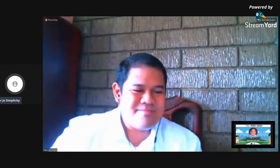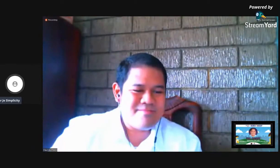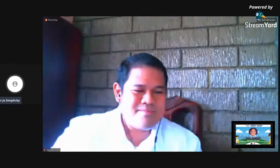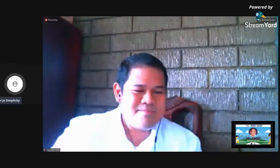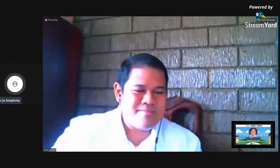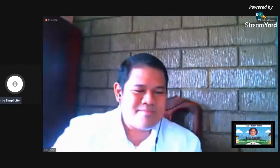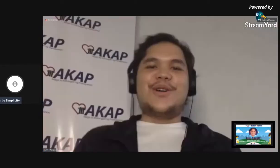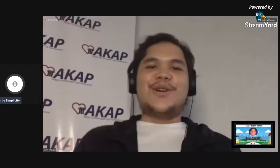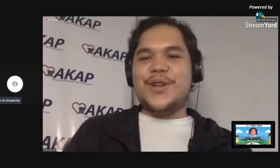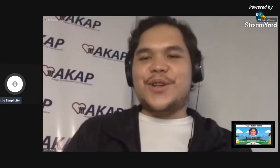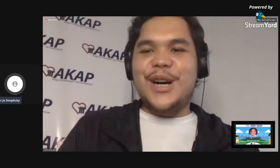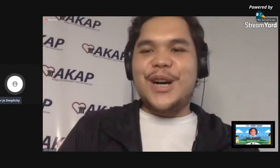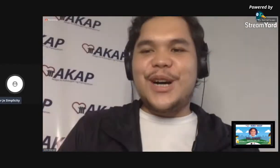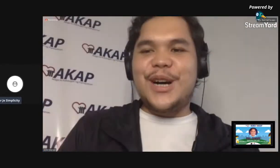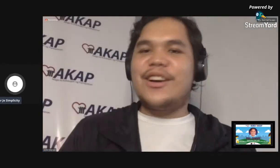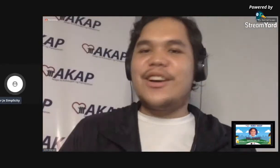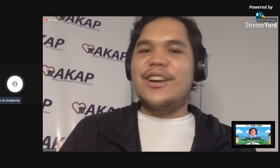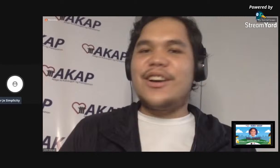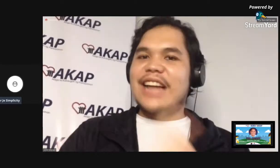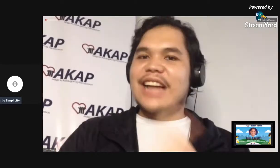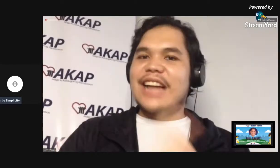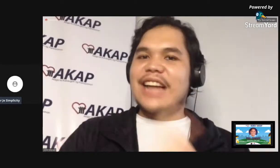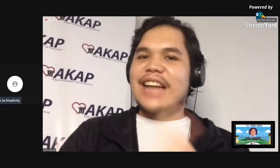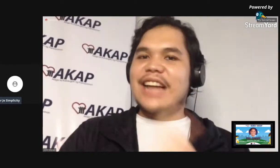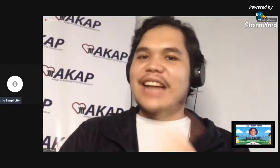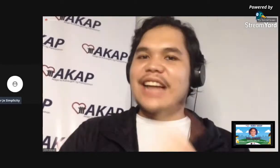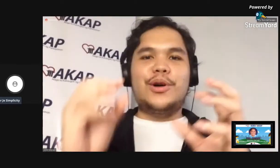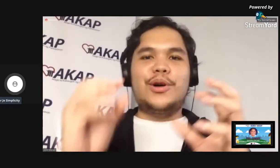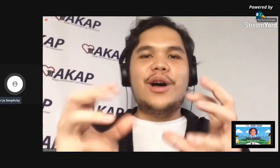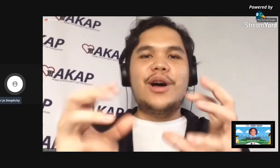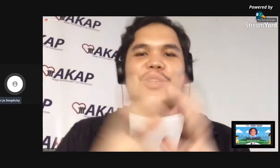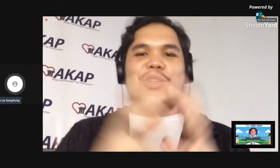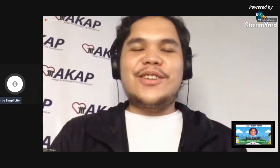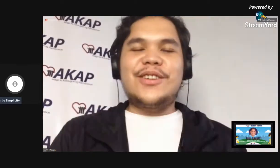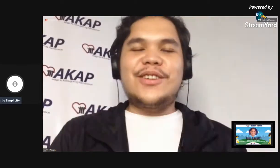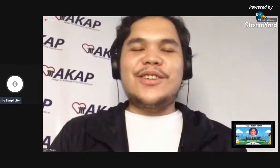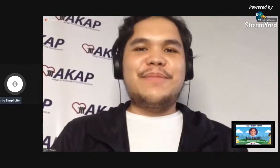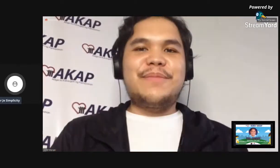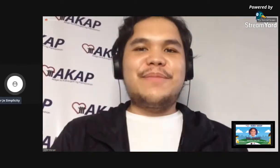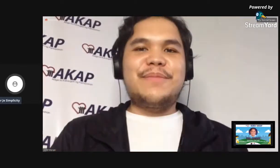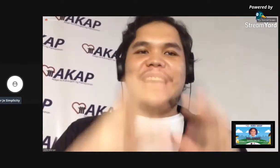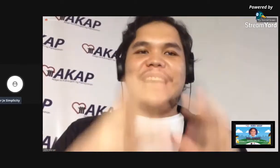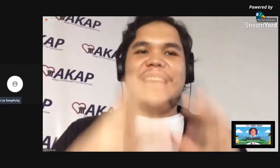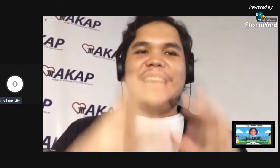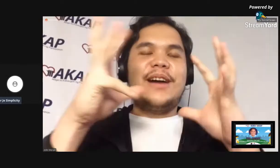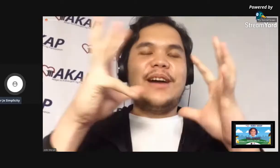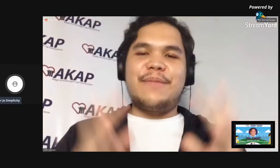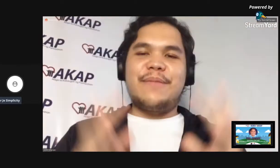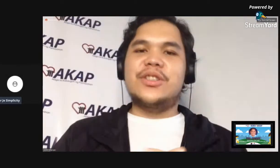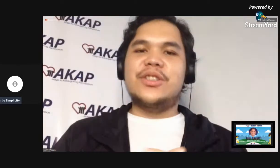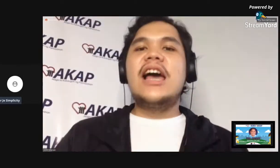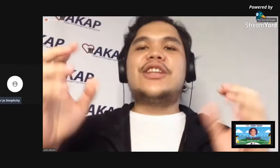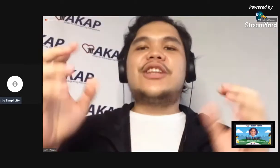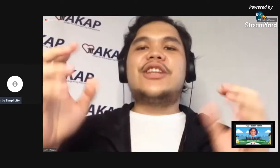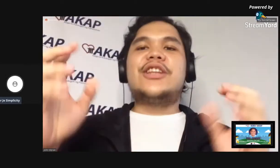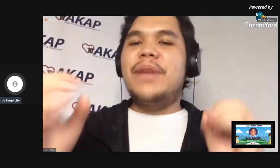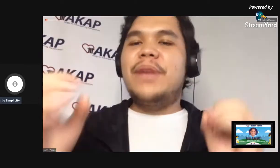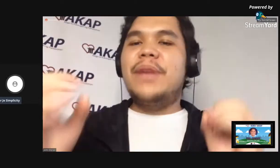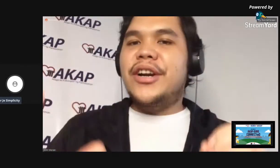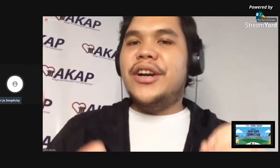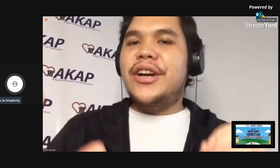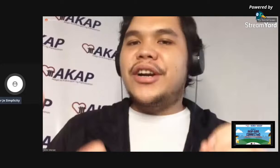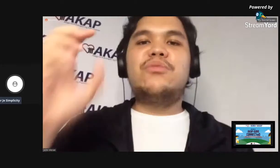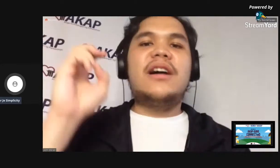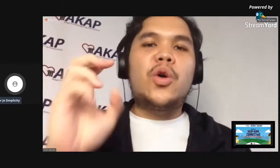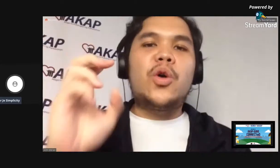thank you so much, Sir Moore. Ayan, so ang ganda nung kanyang binigay na image. So sana